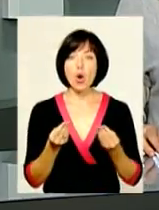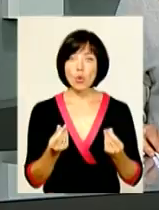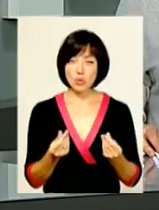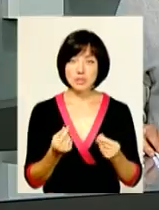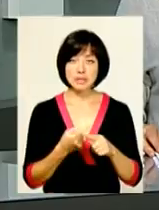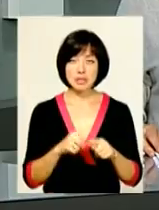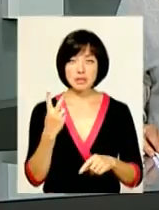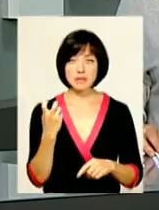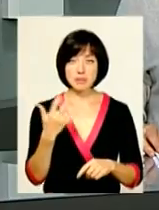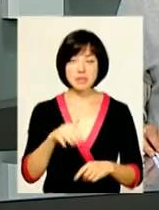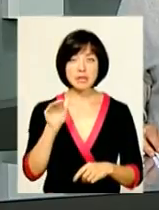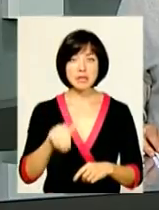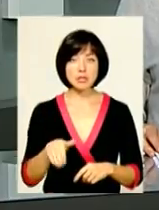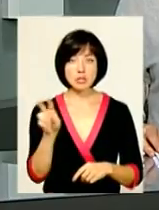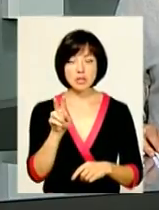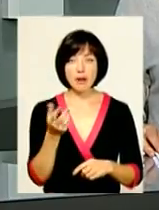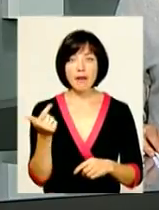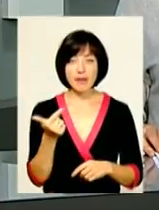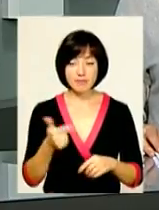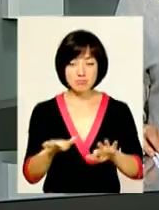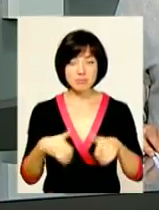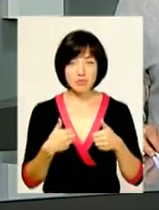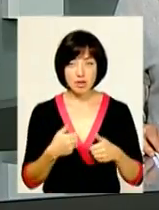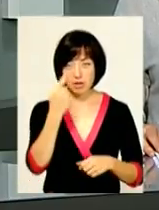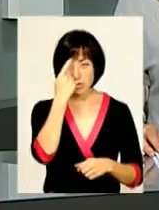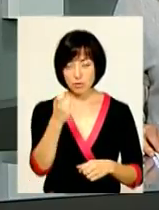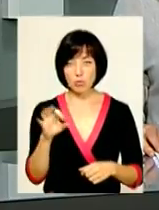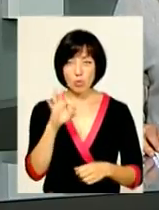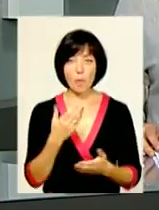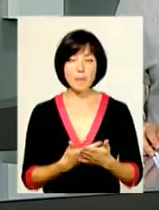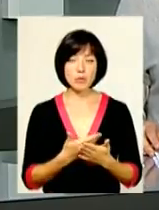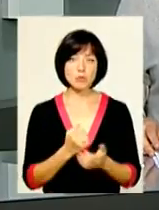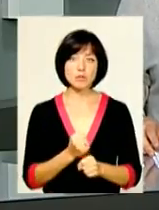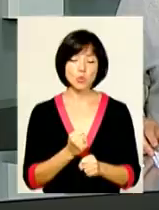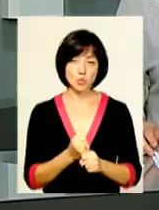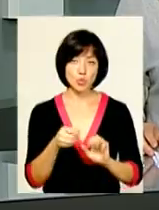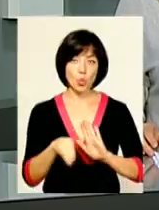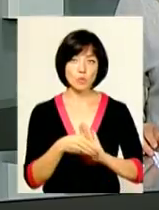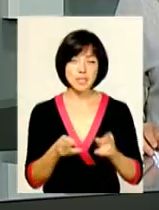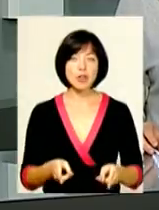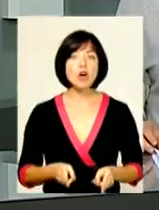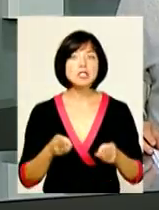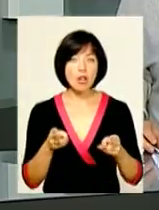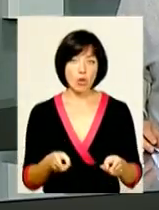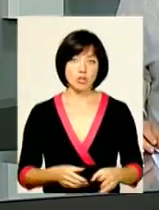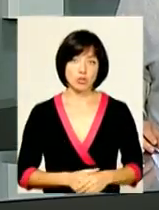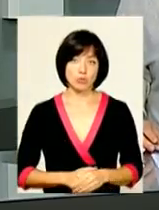це 250 000 гривень, вилучили. Йому вже повідомили про підозру у вчиненні корупційного злочину.